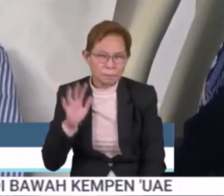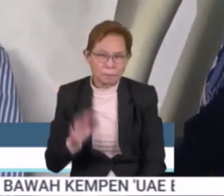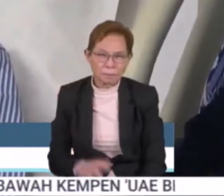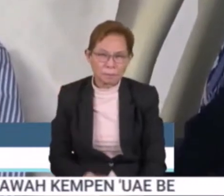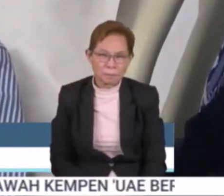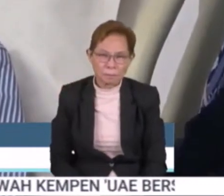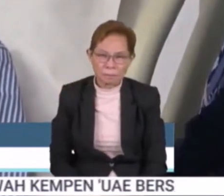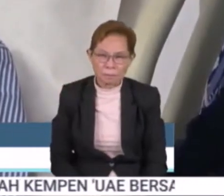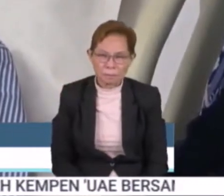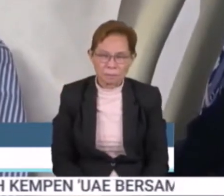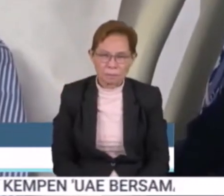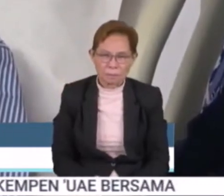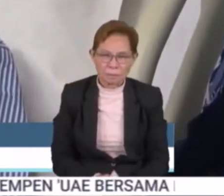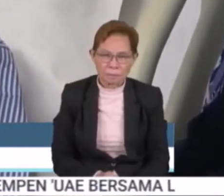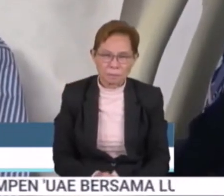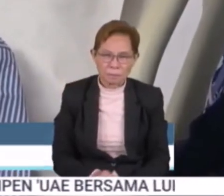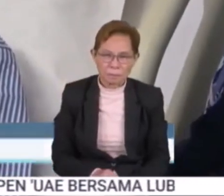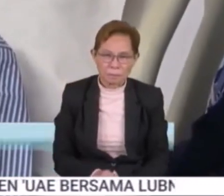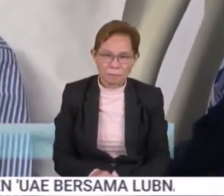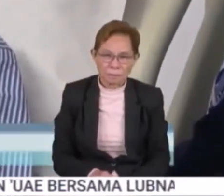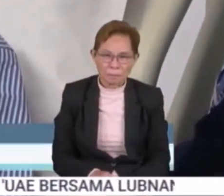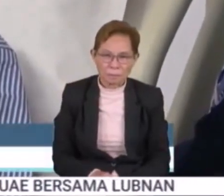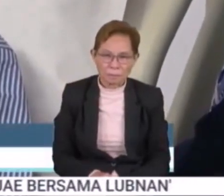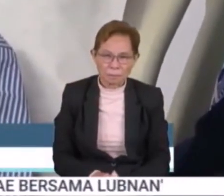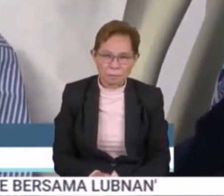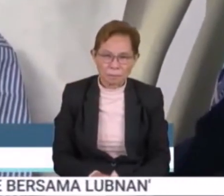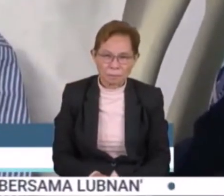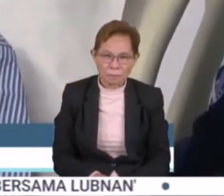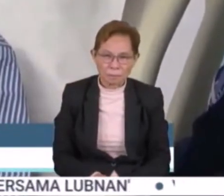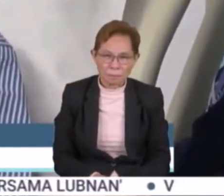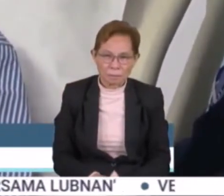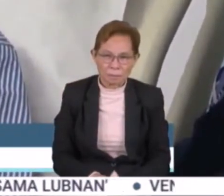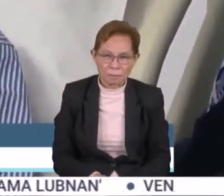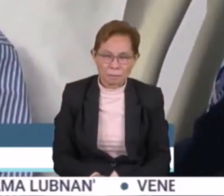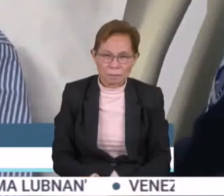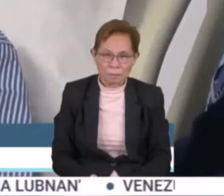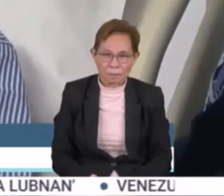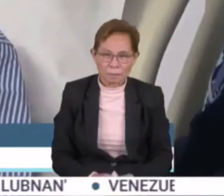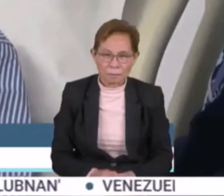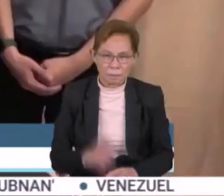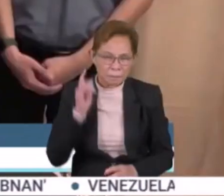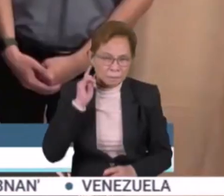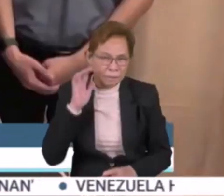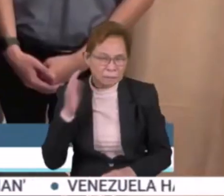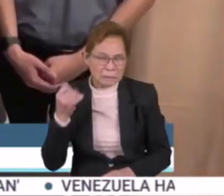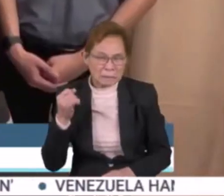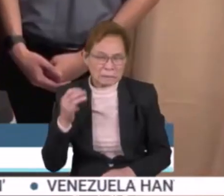dah habis. Ini kan saya ni kena fokus apa yang kena buat depan.